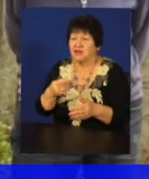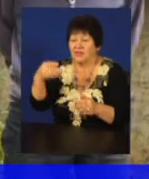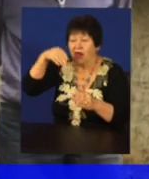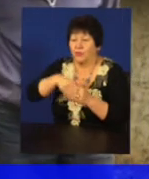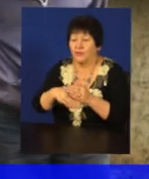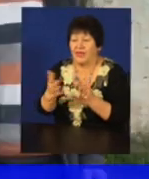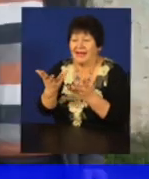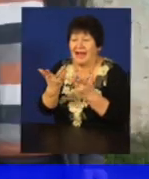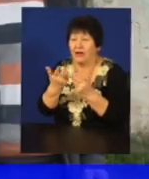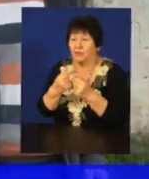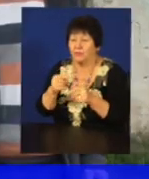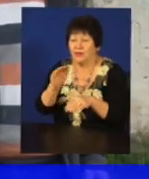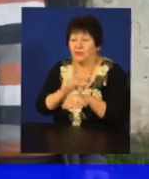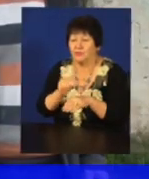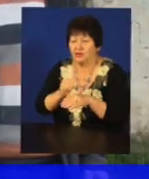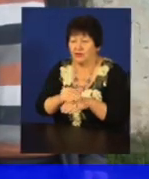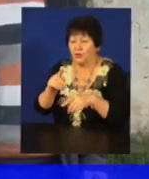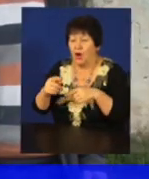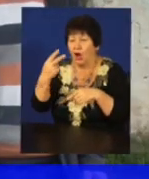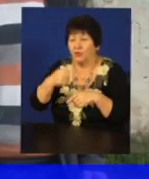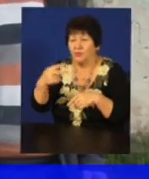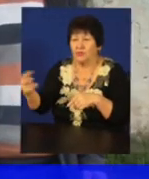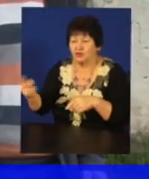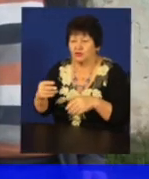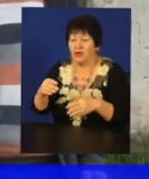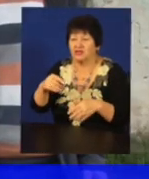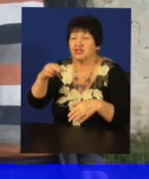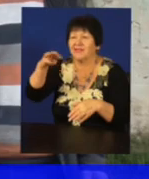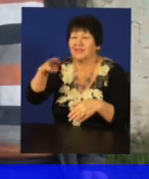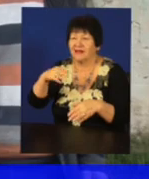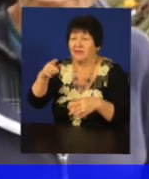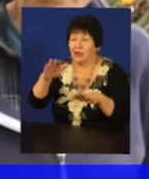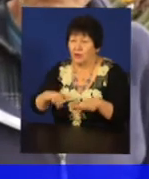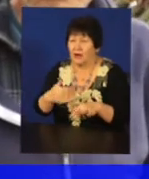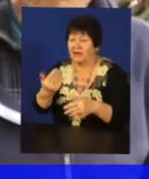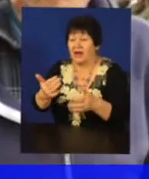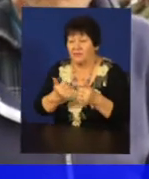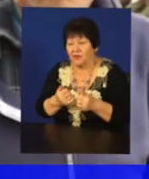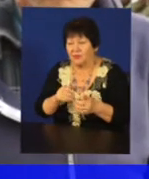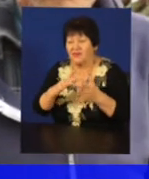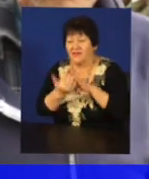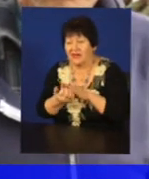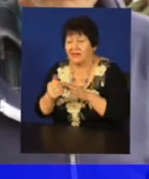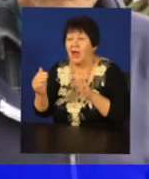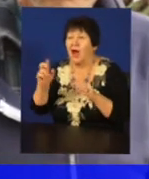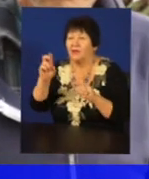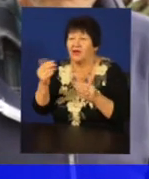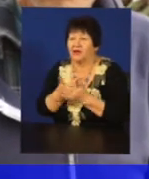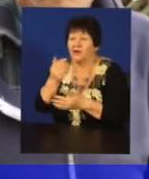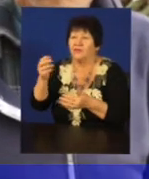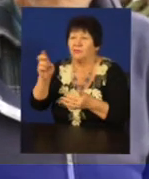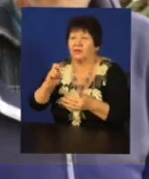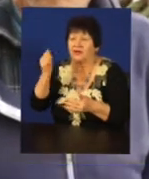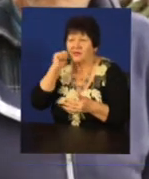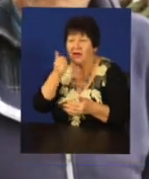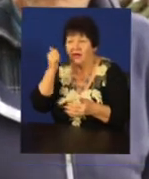în calculele pentru bugetul anului 2021 și taxele locale care vor parveni din satele Bogdanovca Nouă, Bogdanovca Veche și